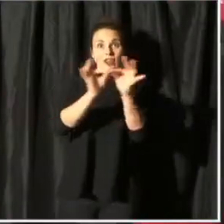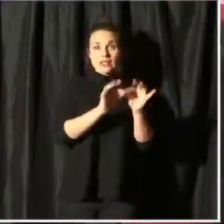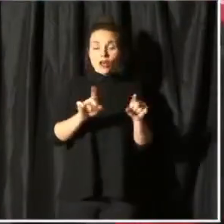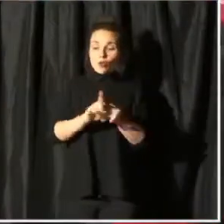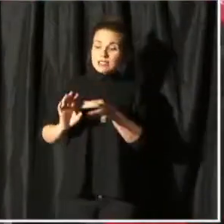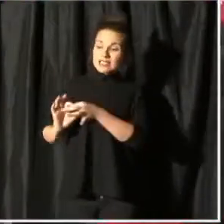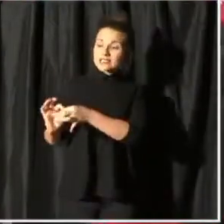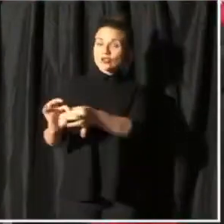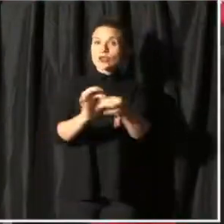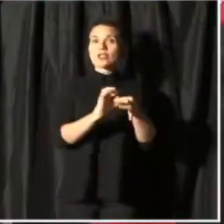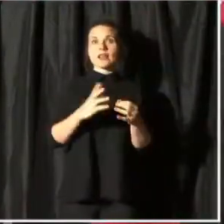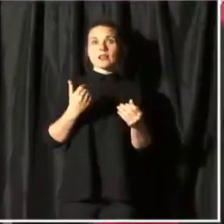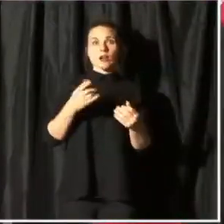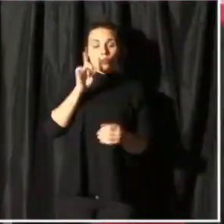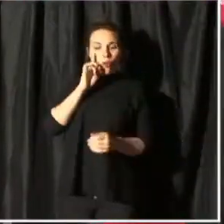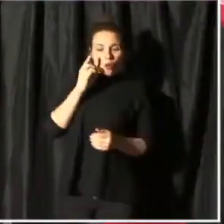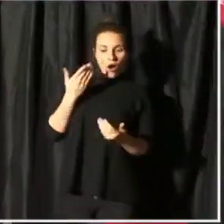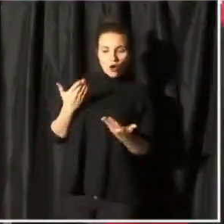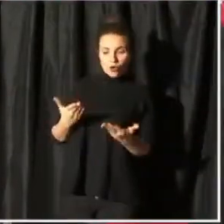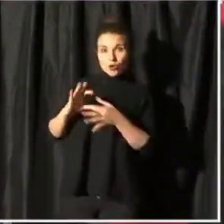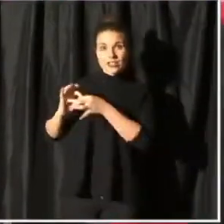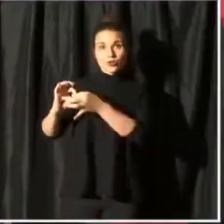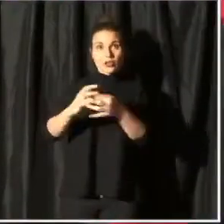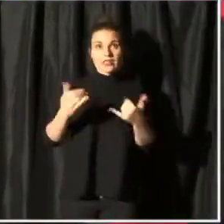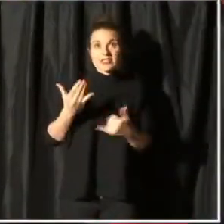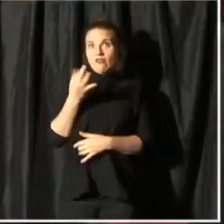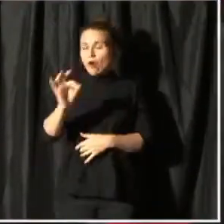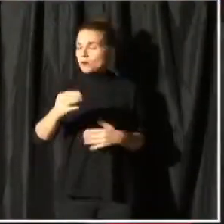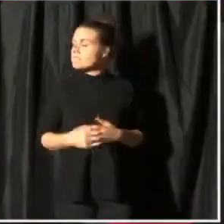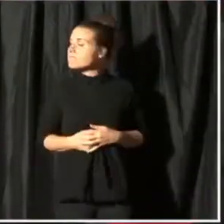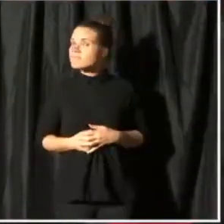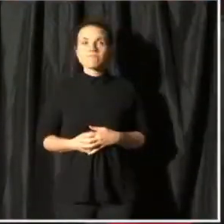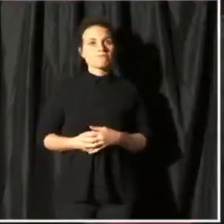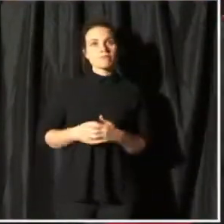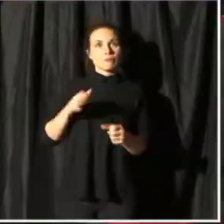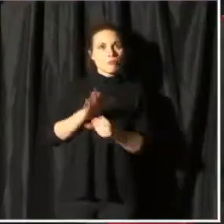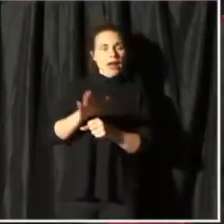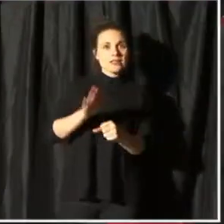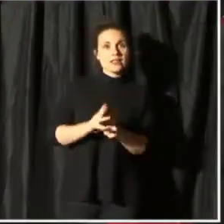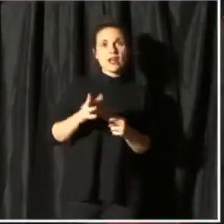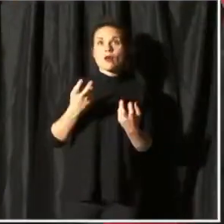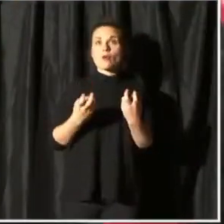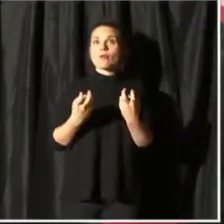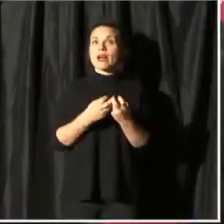solidarité caruso dit la chaleur était manque en france les salariés ne sont plus de solidaires